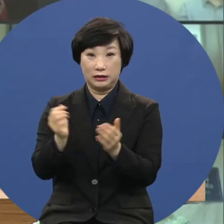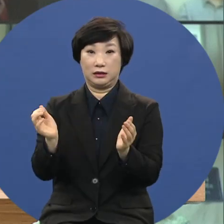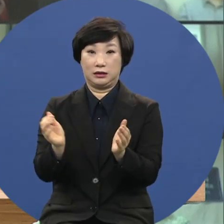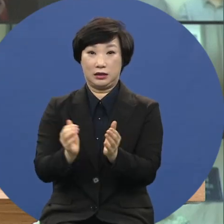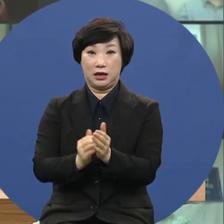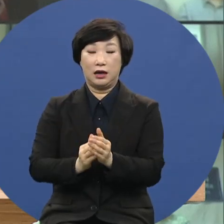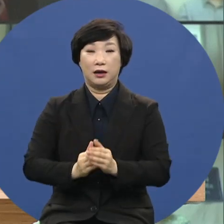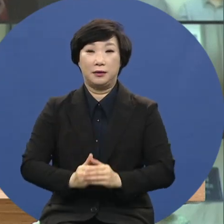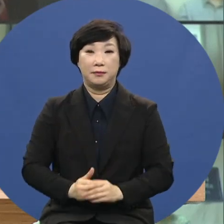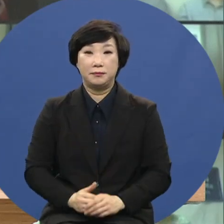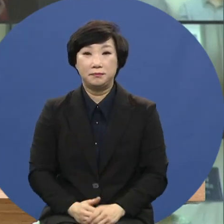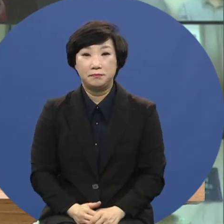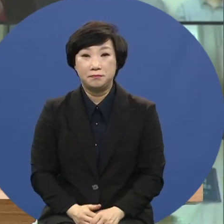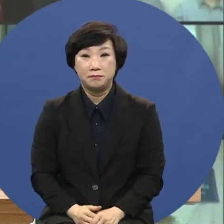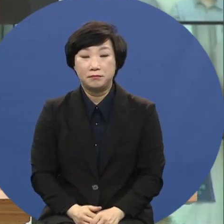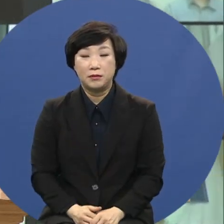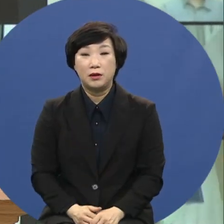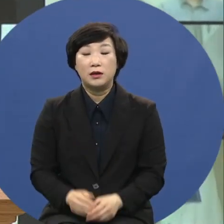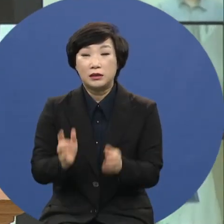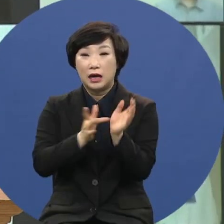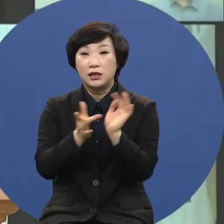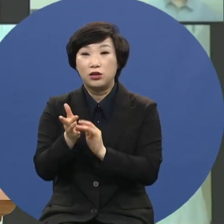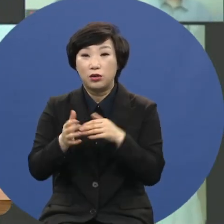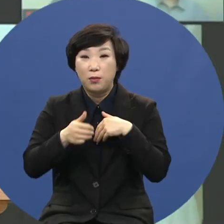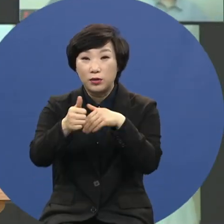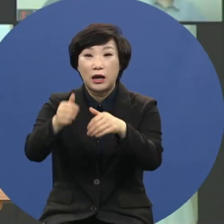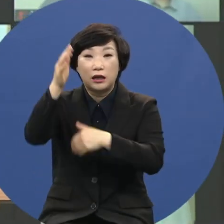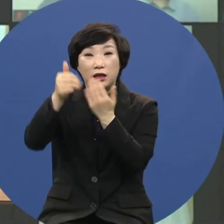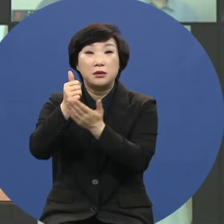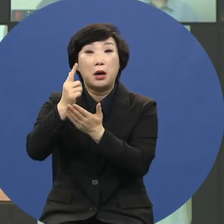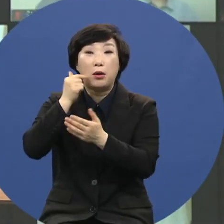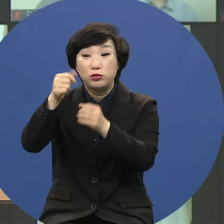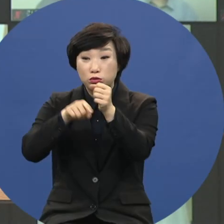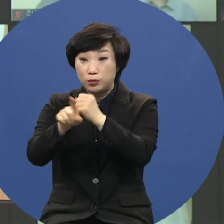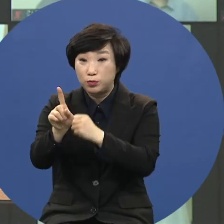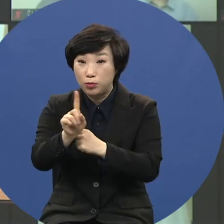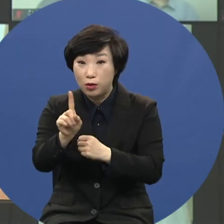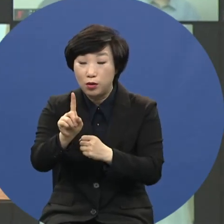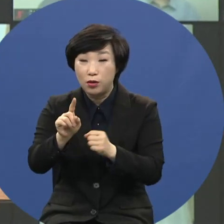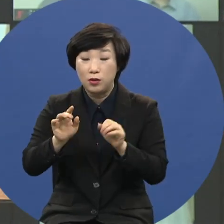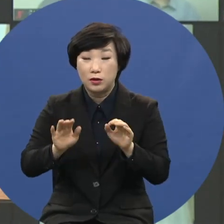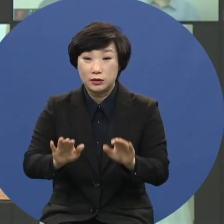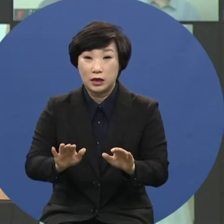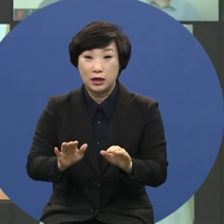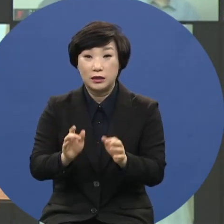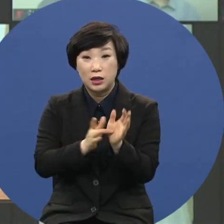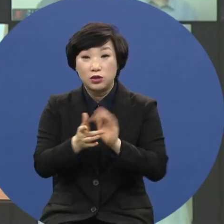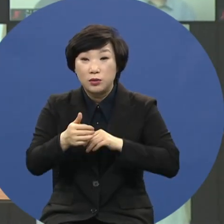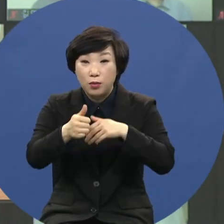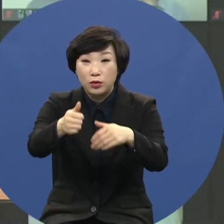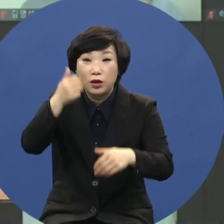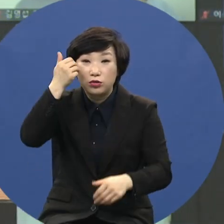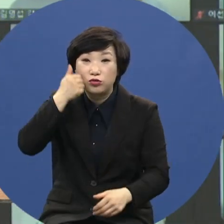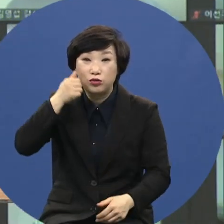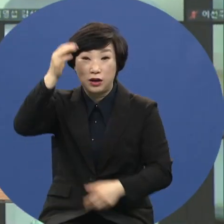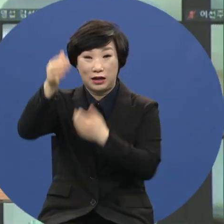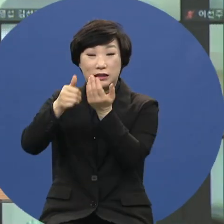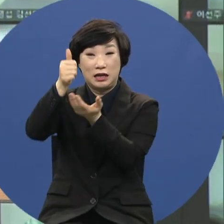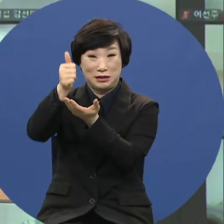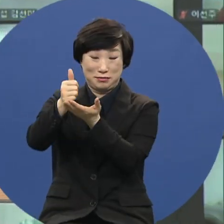하심이니라. 나를 보내신 이의 뜻이 뭐냐? 그렇게 보내신 이가